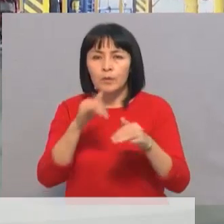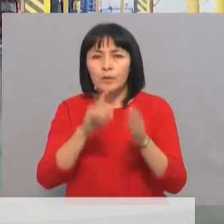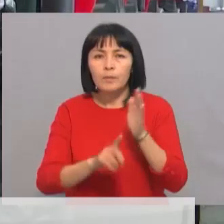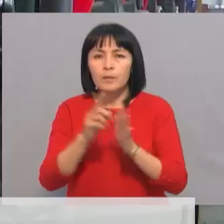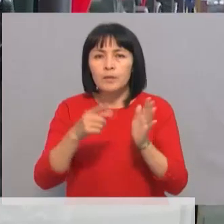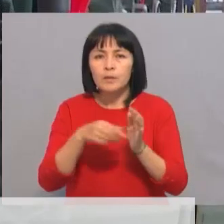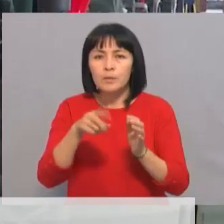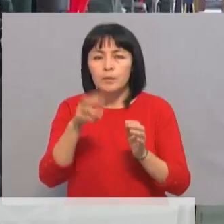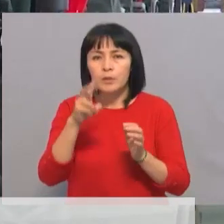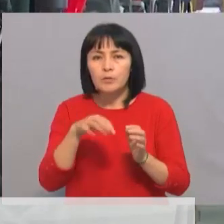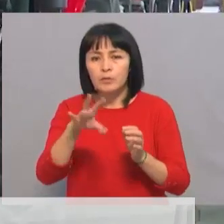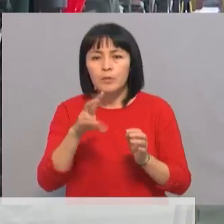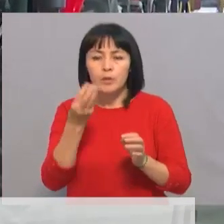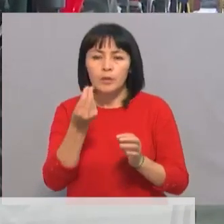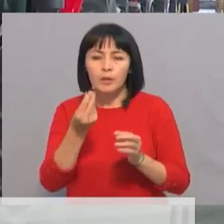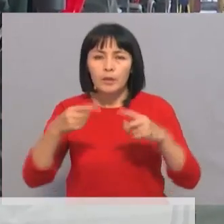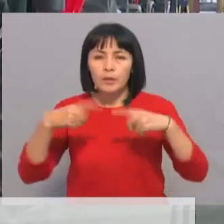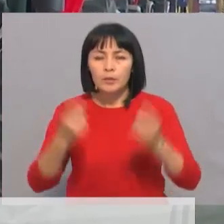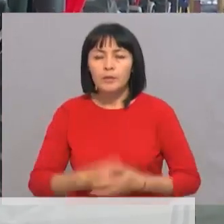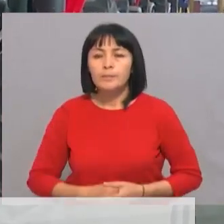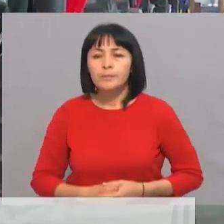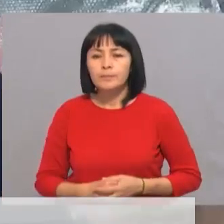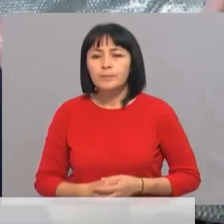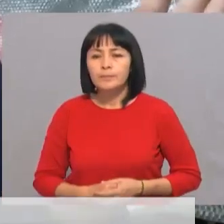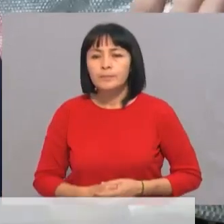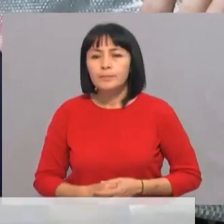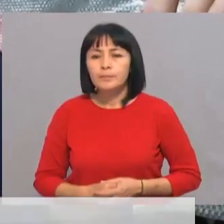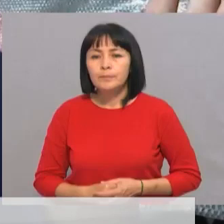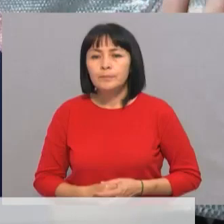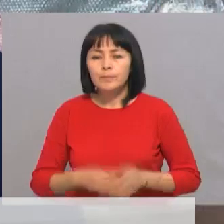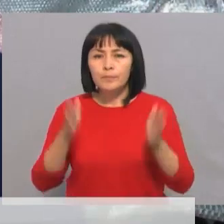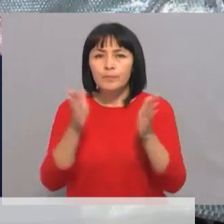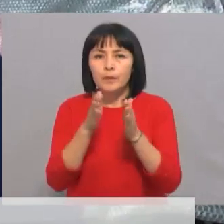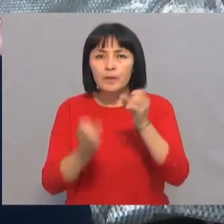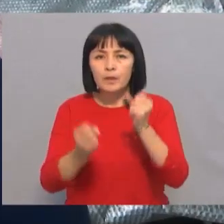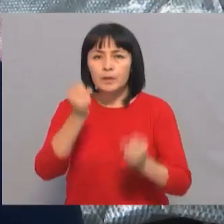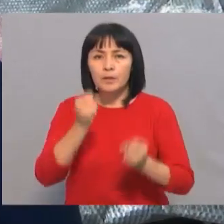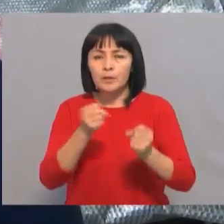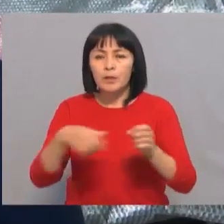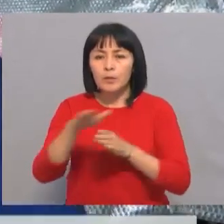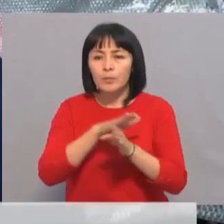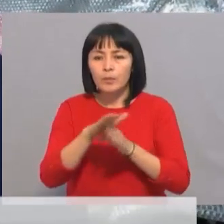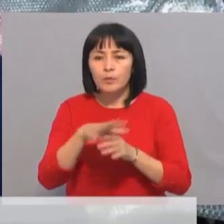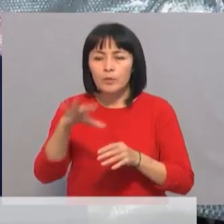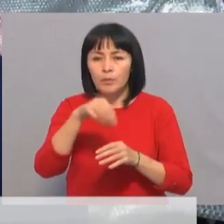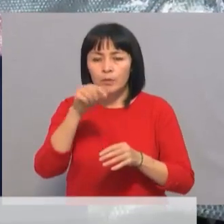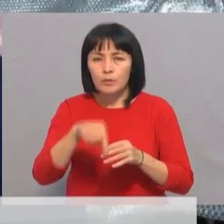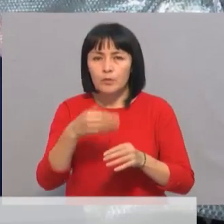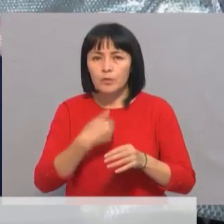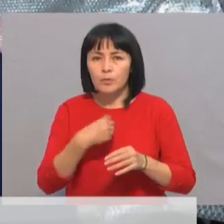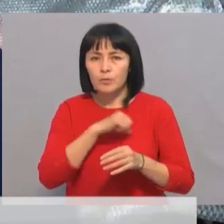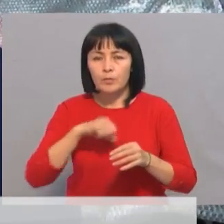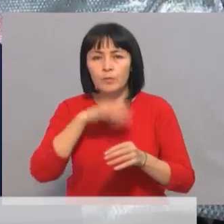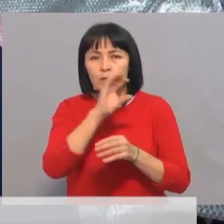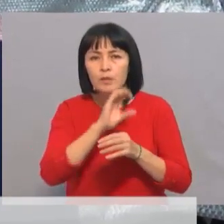құны 7 миллиард 200 миллион теңгені құрайды. Мини тракторлардың полностью кабинасы, ішіндегі обшивкасын барлығын толықтай бізден